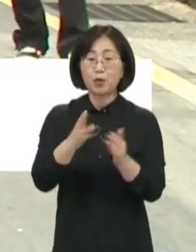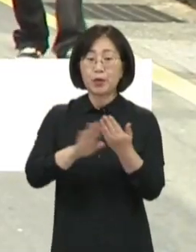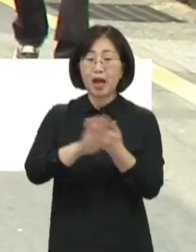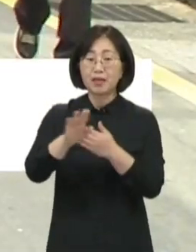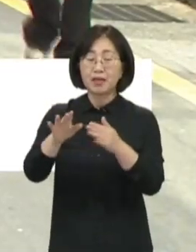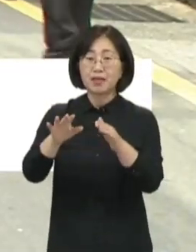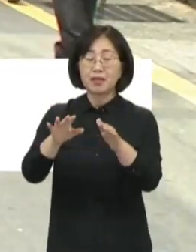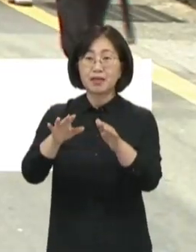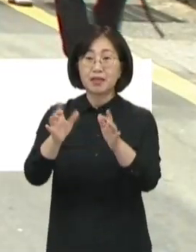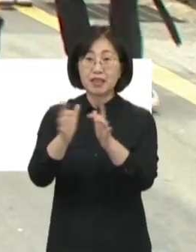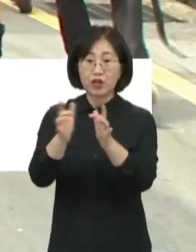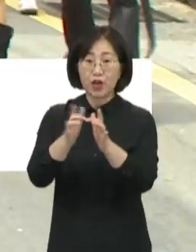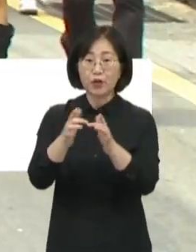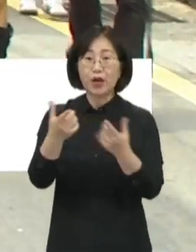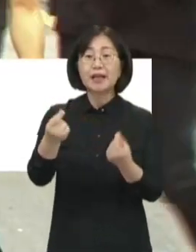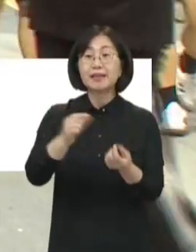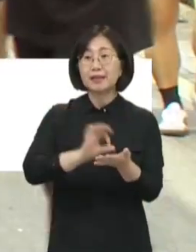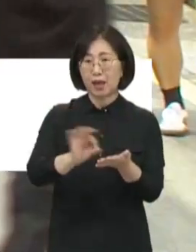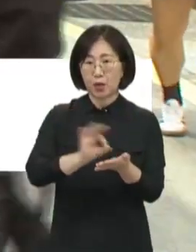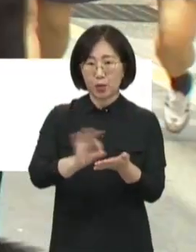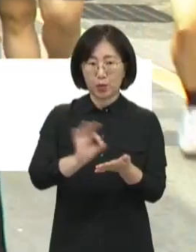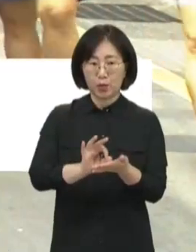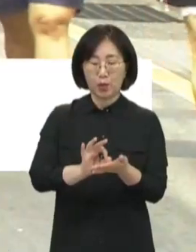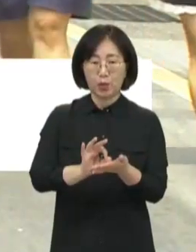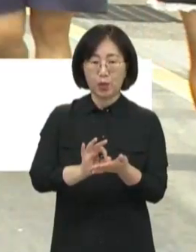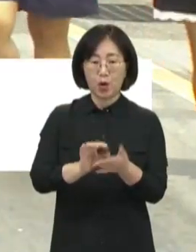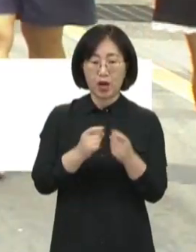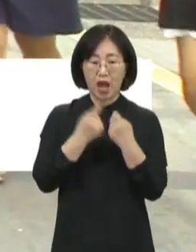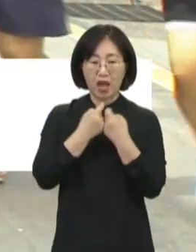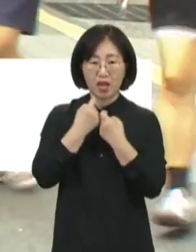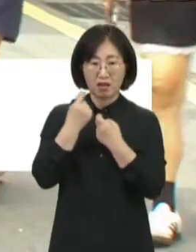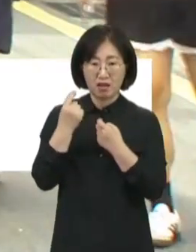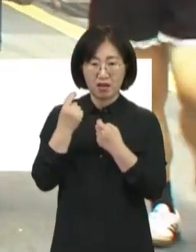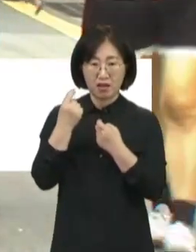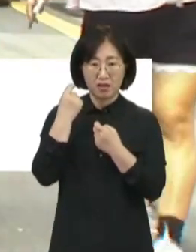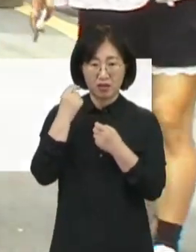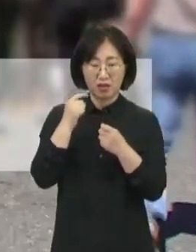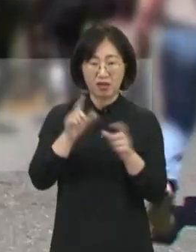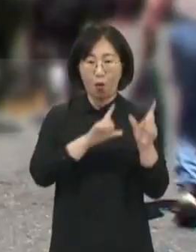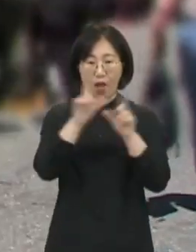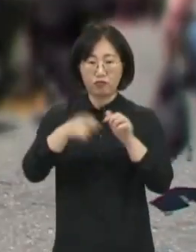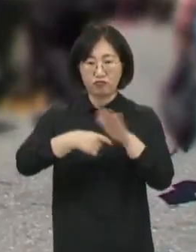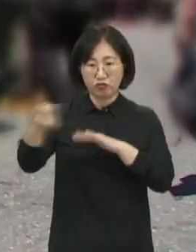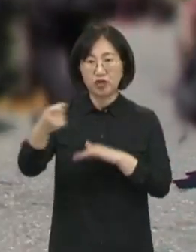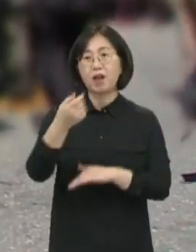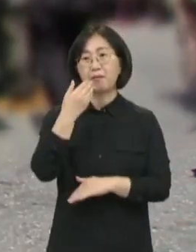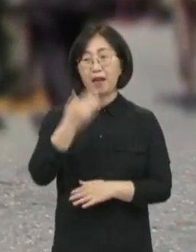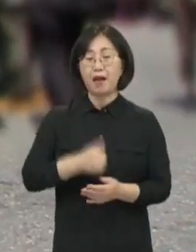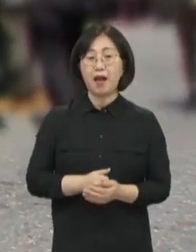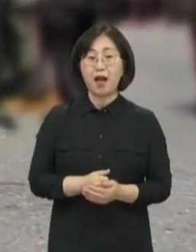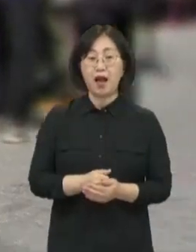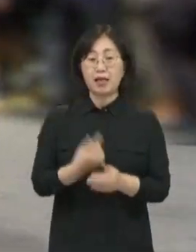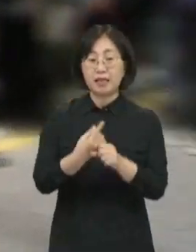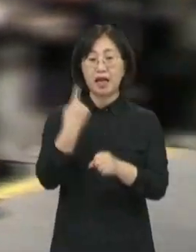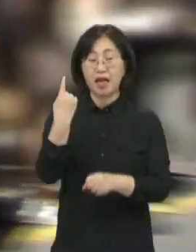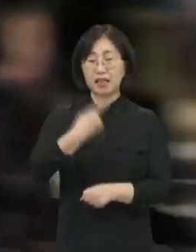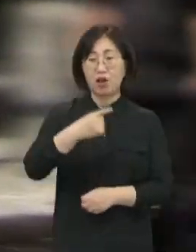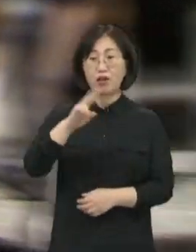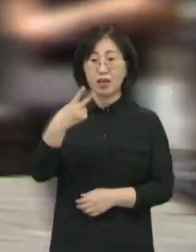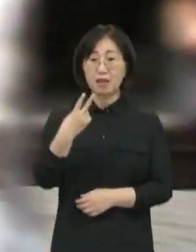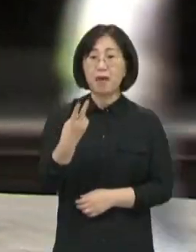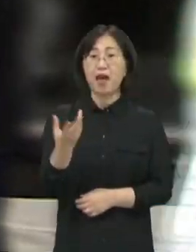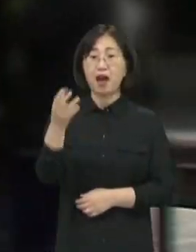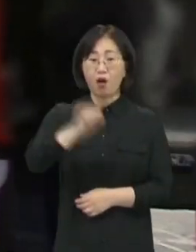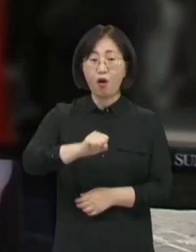다른 사이트나 같이 쓰는 경우도 많은데 다른 사생활 정보도 나가기 때문에 지난해 1,200억 원이 넘는 매출을